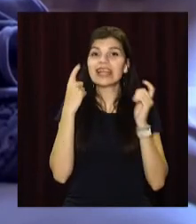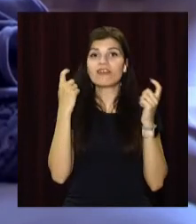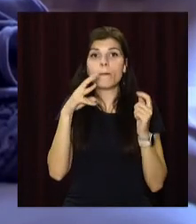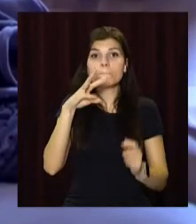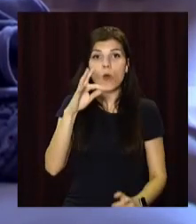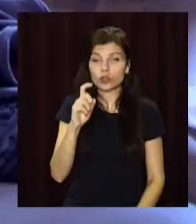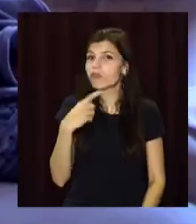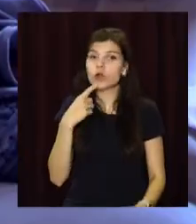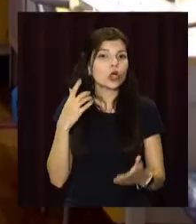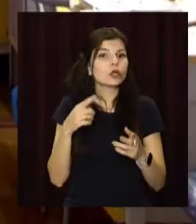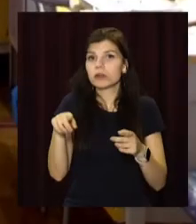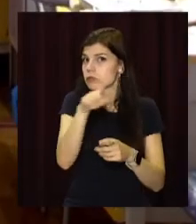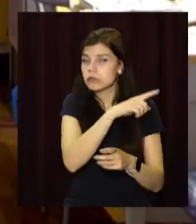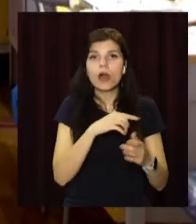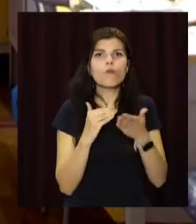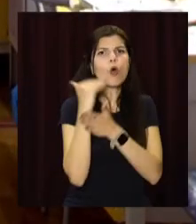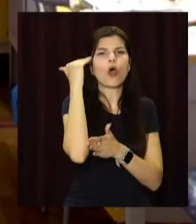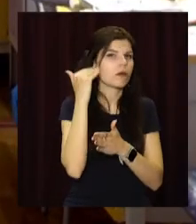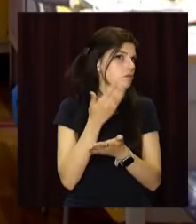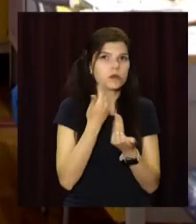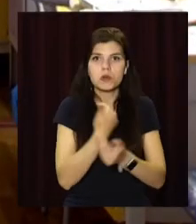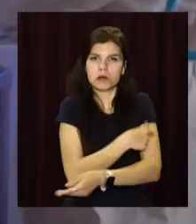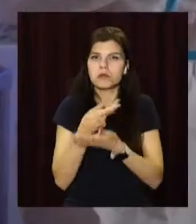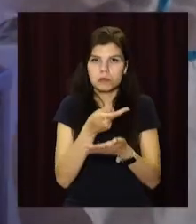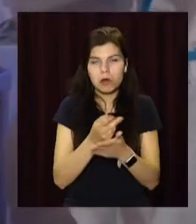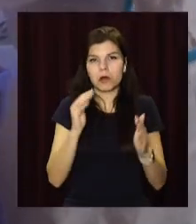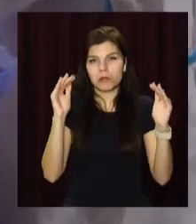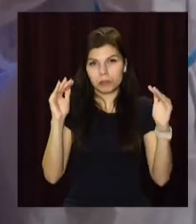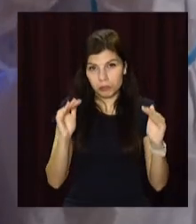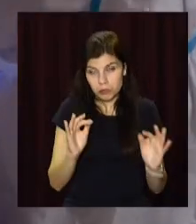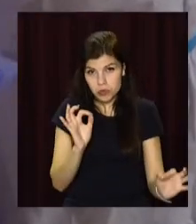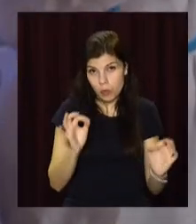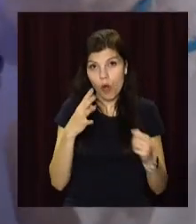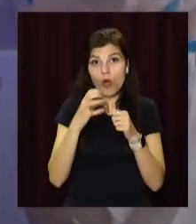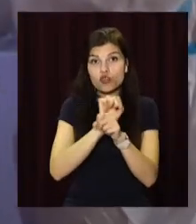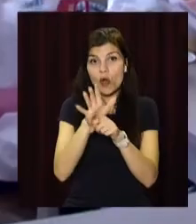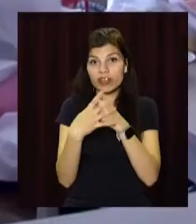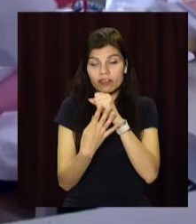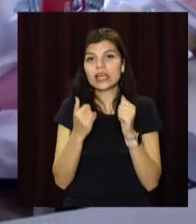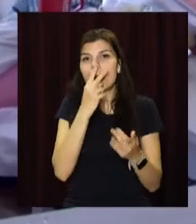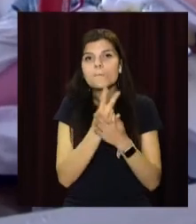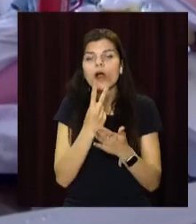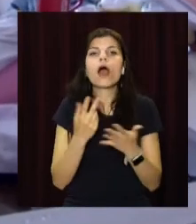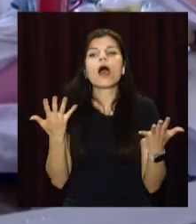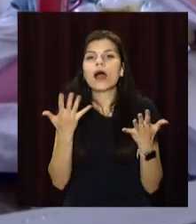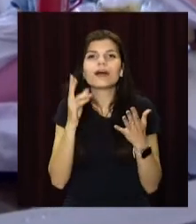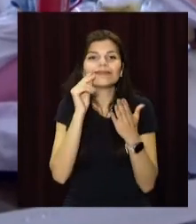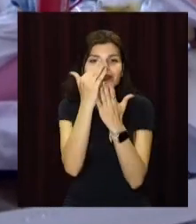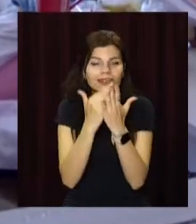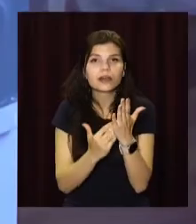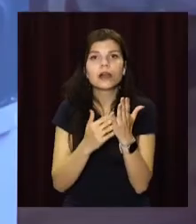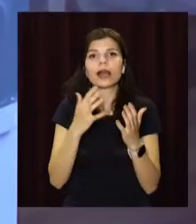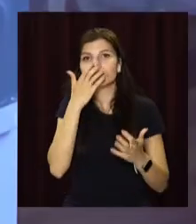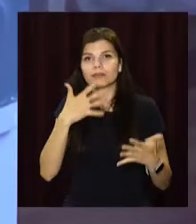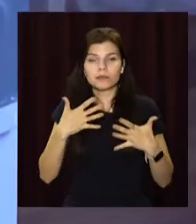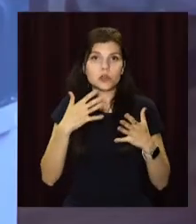у жодному регіоні не перевищено рівень госпіталізації хворих на COVID-19 і показник завантаженості ліжок з